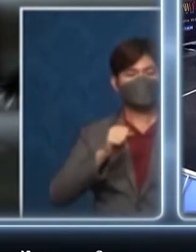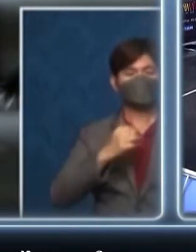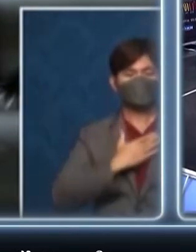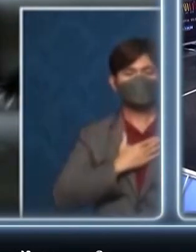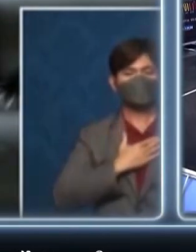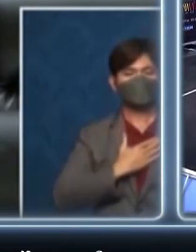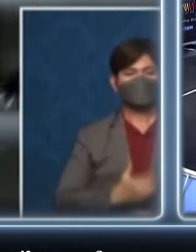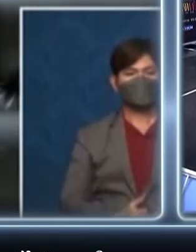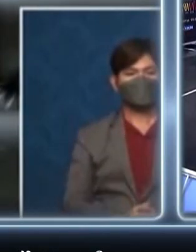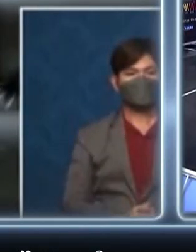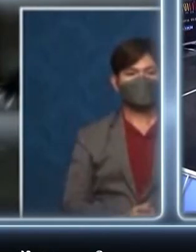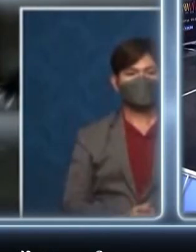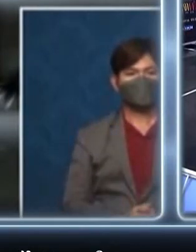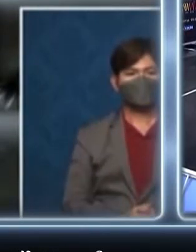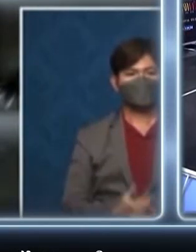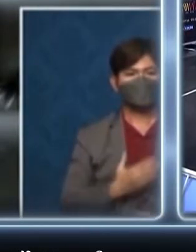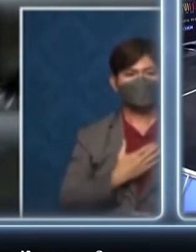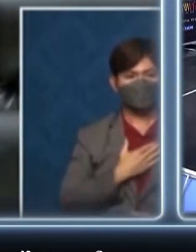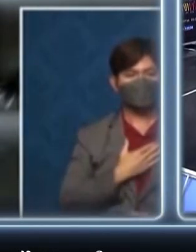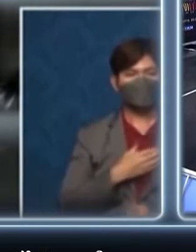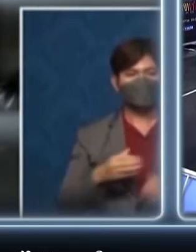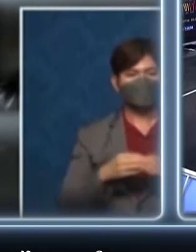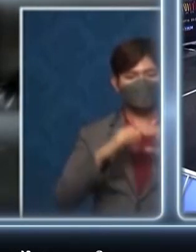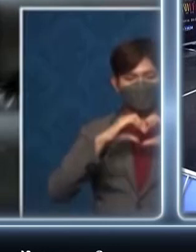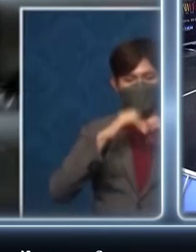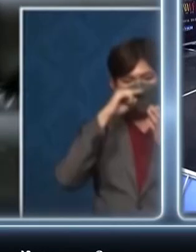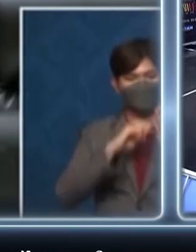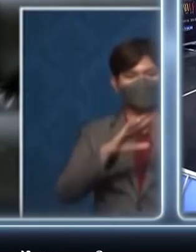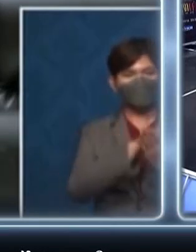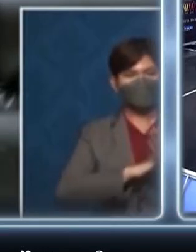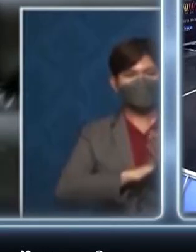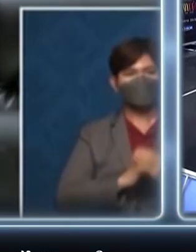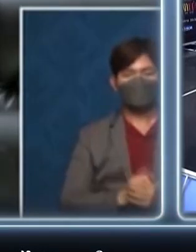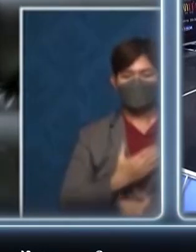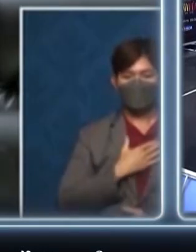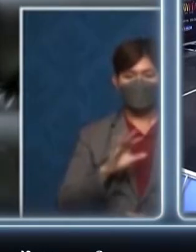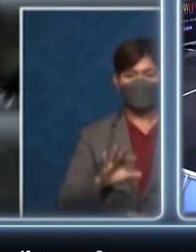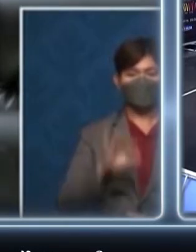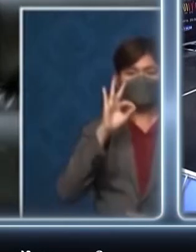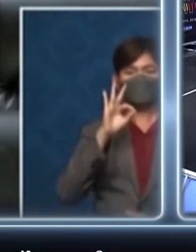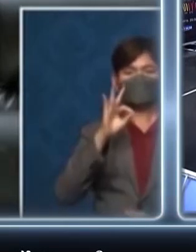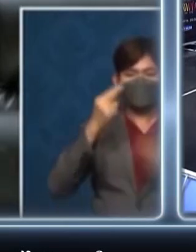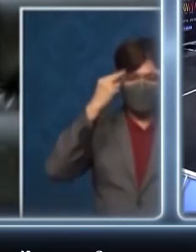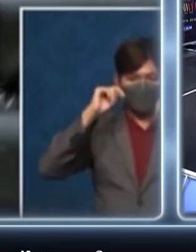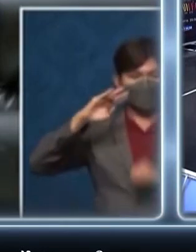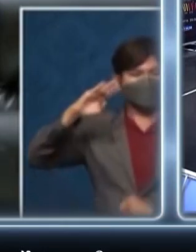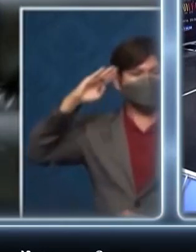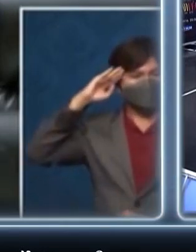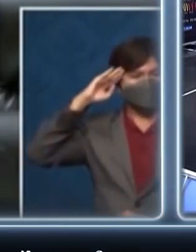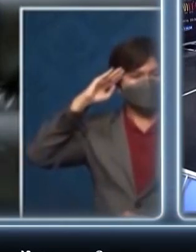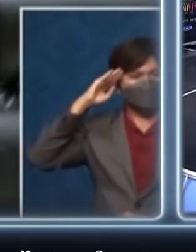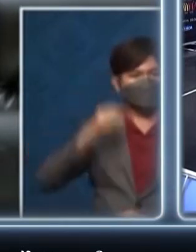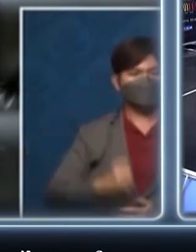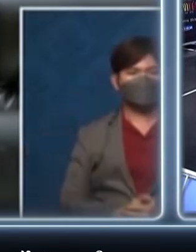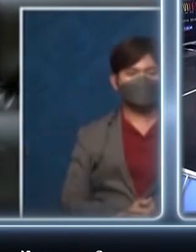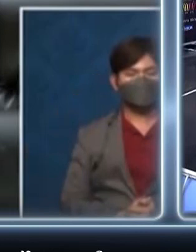ษฎรครับรังสิกรที่มาตอนนี้กับภาคภูมิใจไทยครับและก็เป็นคนที่เลือก ท่านพลเอกประยุทธ์จันทร์โอชาเป็นนายกรัฐมนตรี